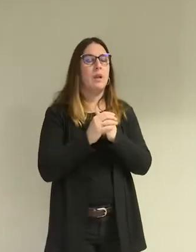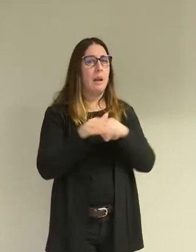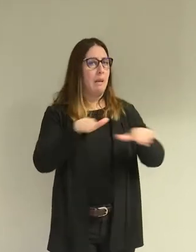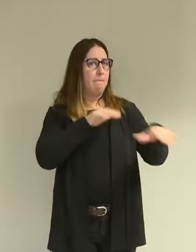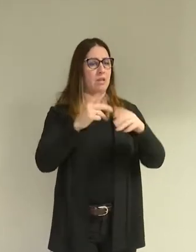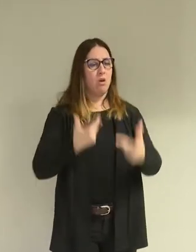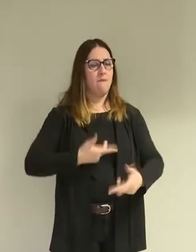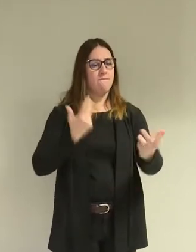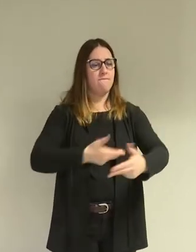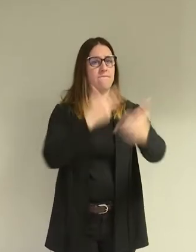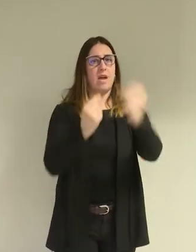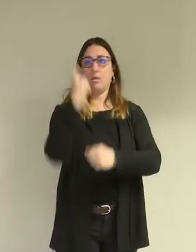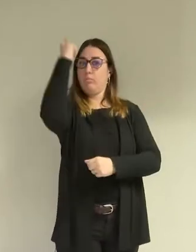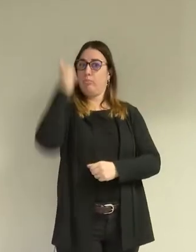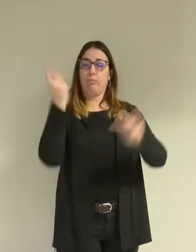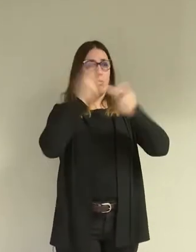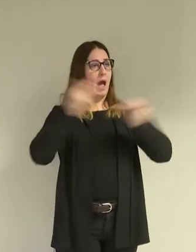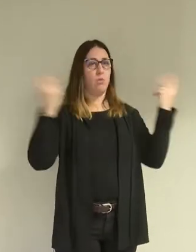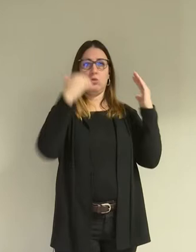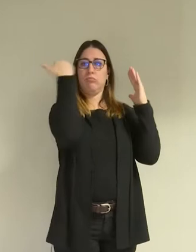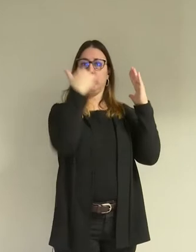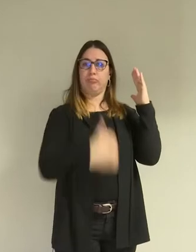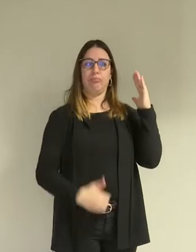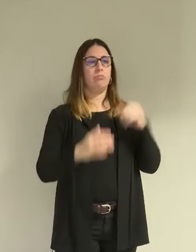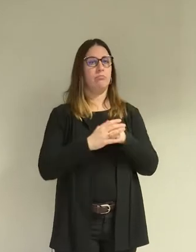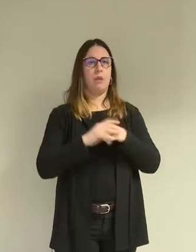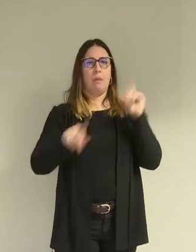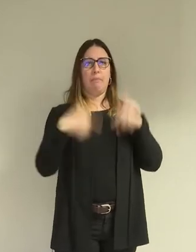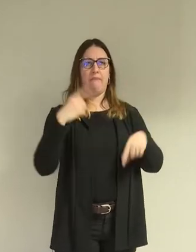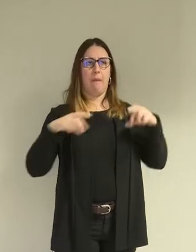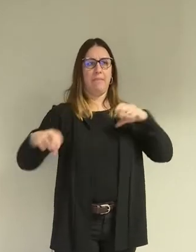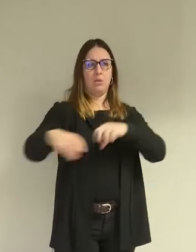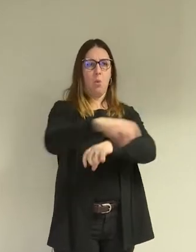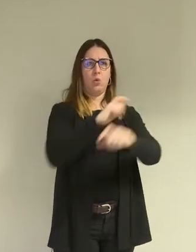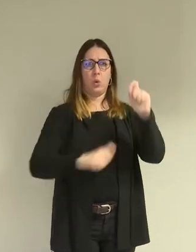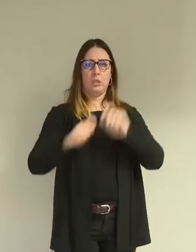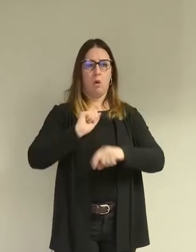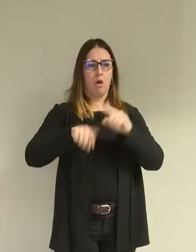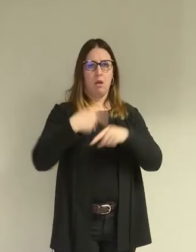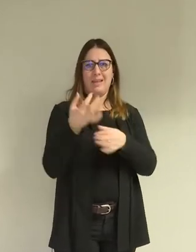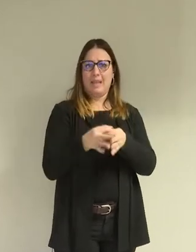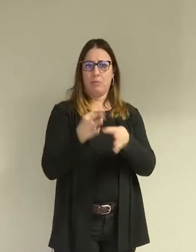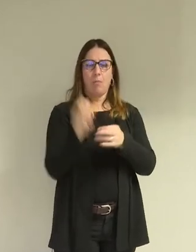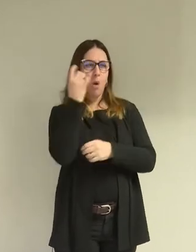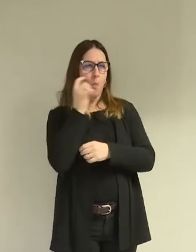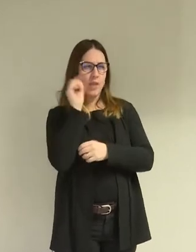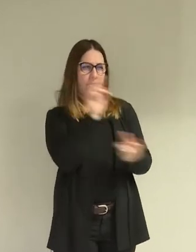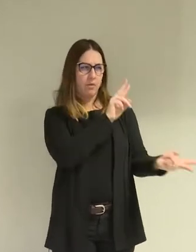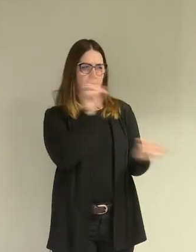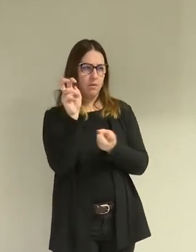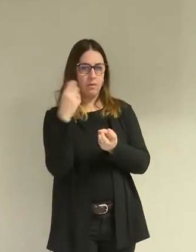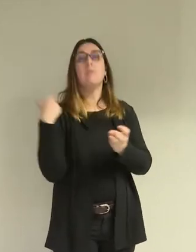été annoncées dès le lancement du projet avec des piétonnisation transitoire effectué en septembre avec une phase d'observation qui s'achève